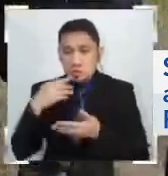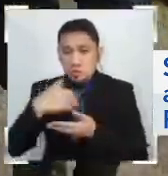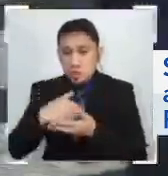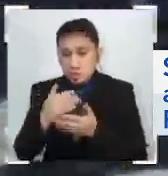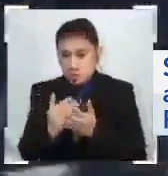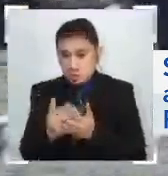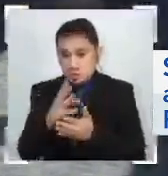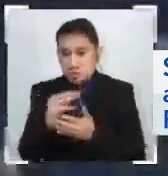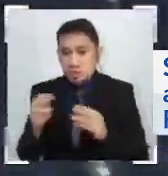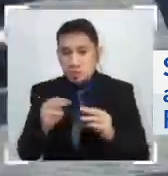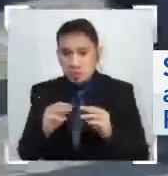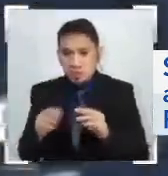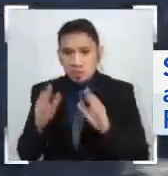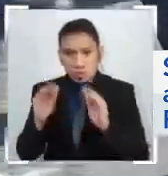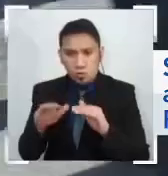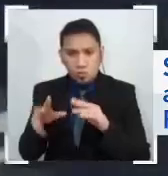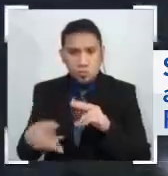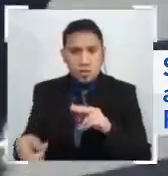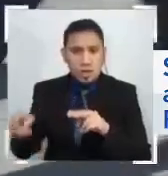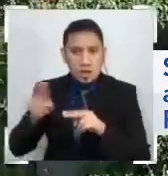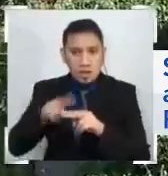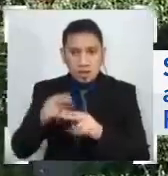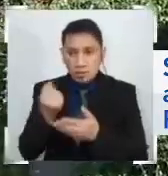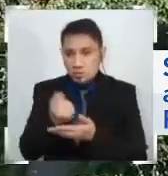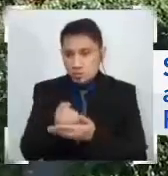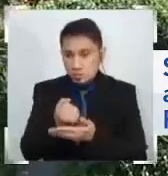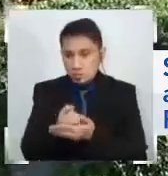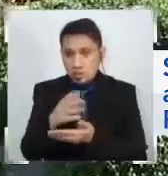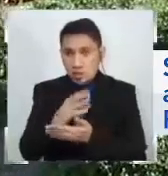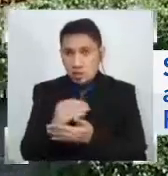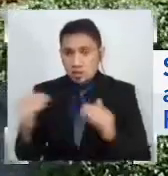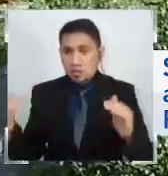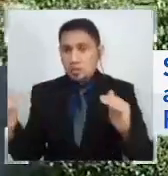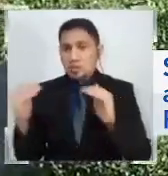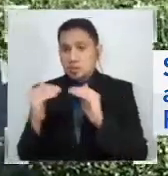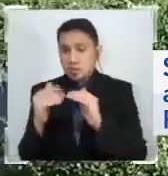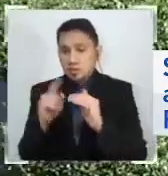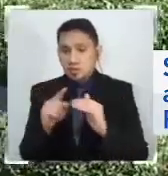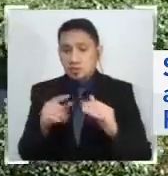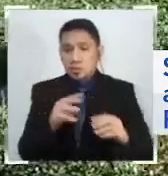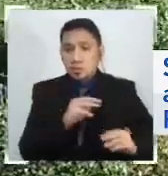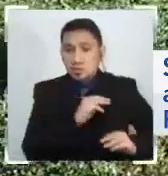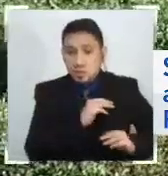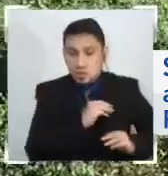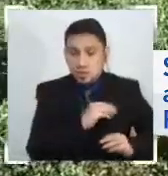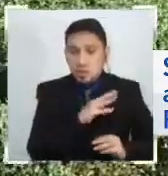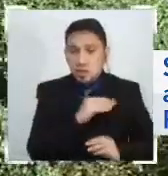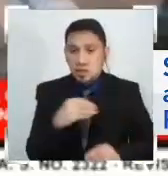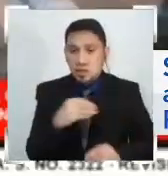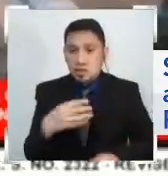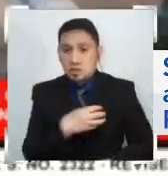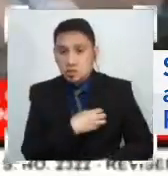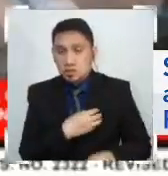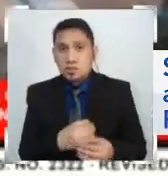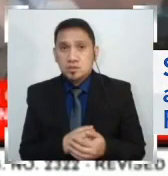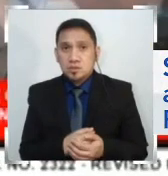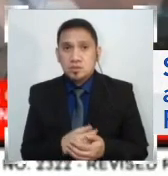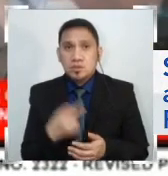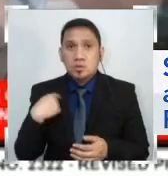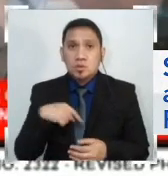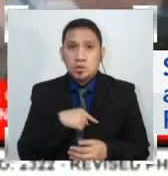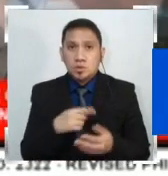sweldo ng mga nasa PCG at ipantay ito sa natatanggap ng militar at kapulisan. And we want to find out